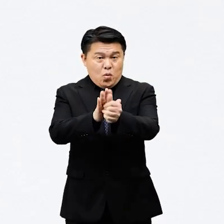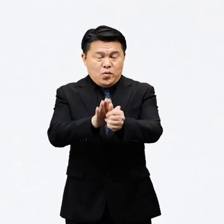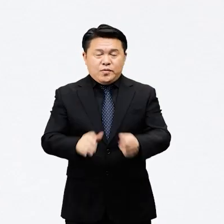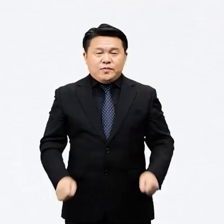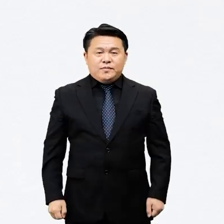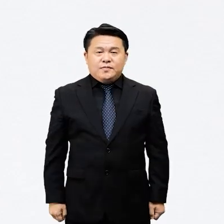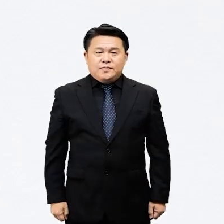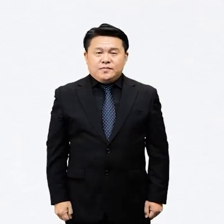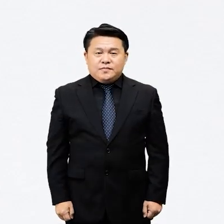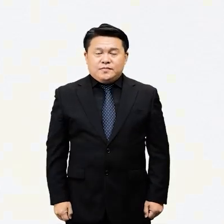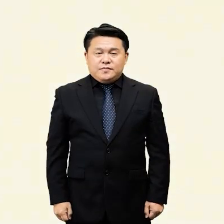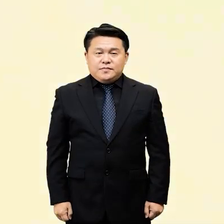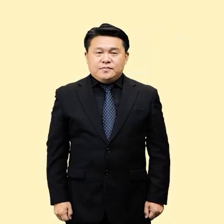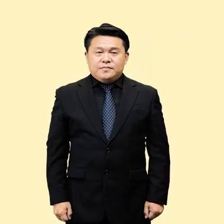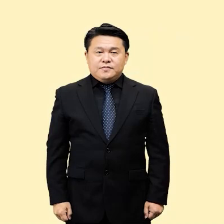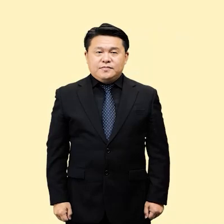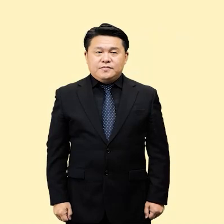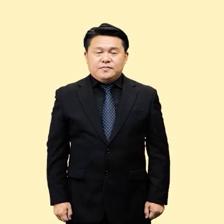됩니다.